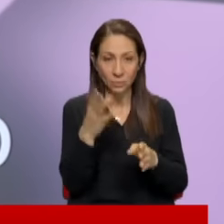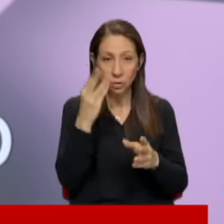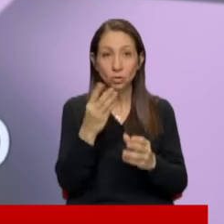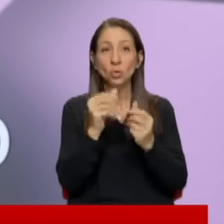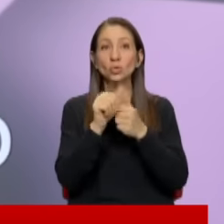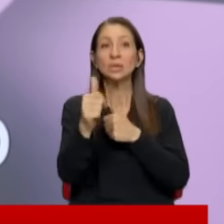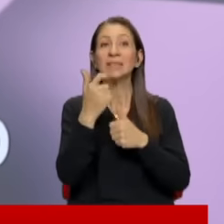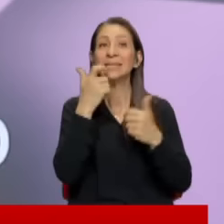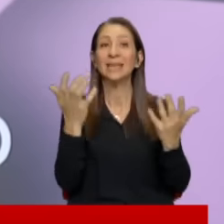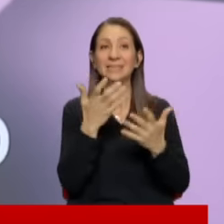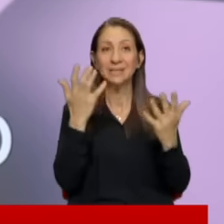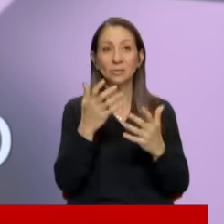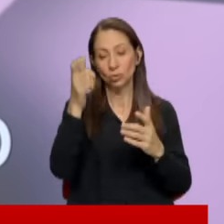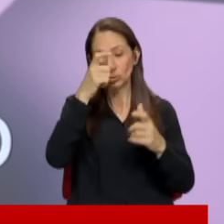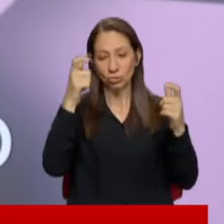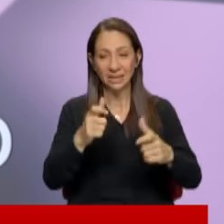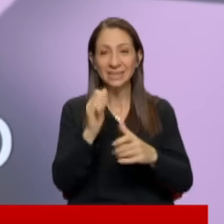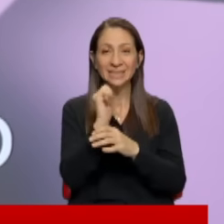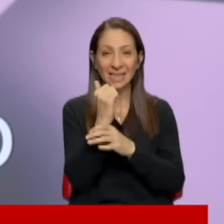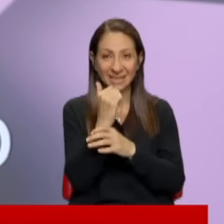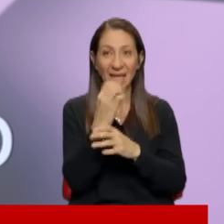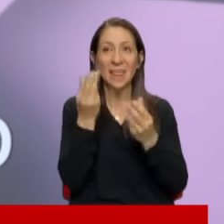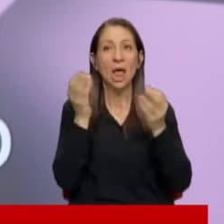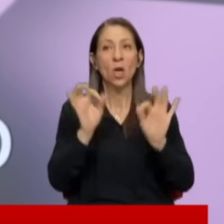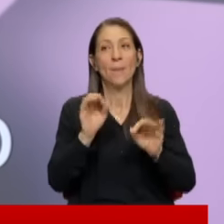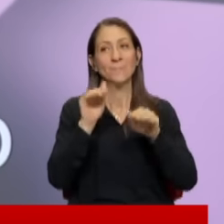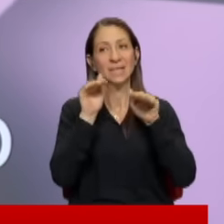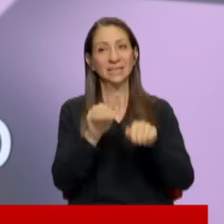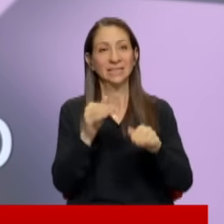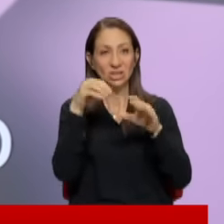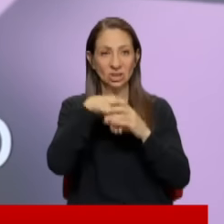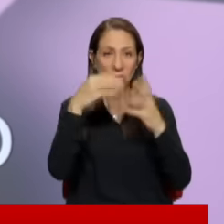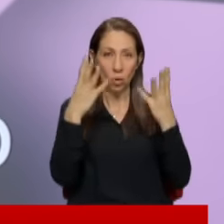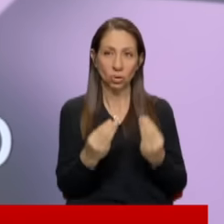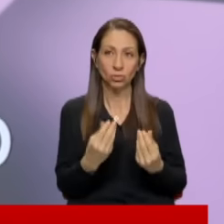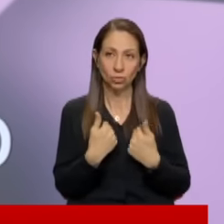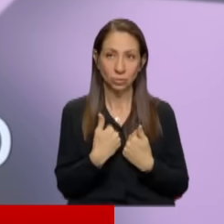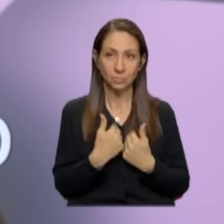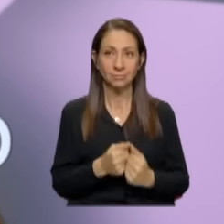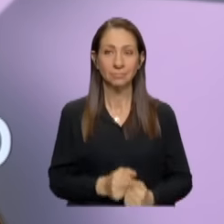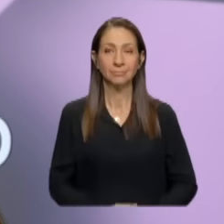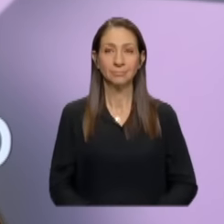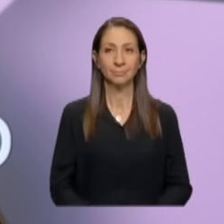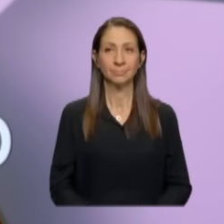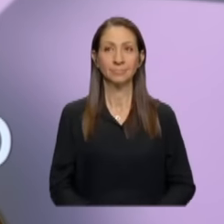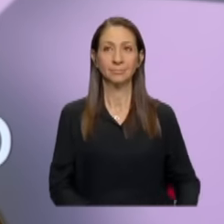çok uzun yıllardır ülkemizde sanatın en önemli destekçileri arasında yer alıyoruz.